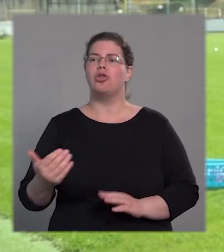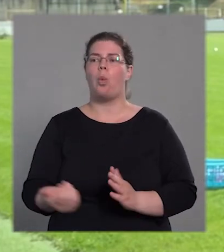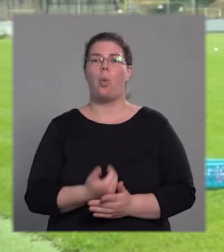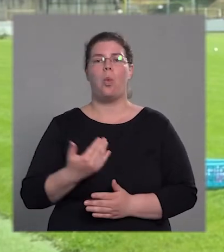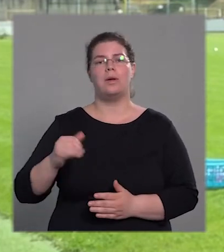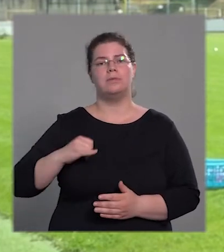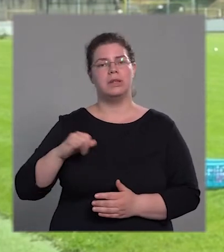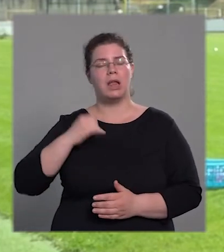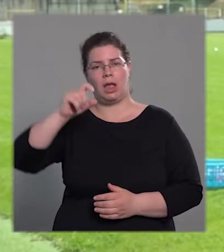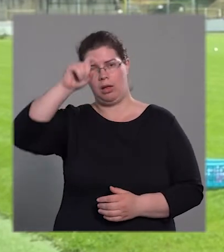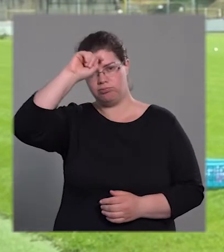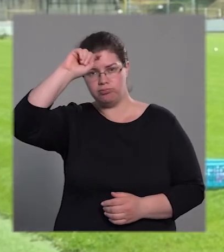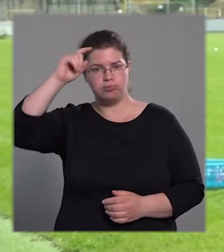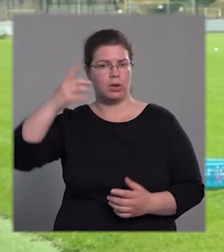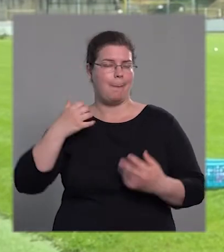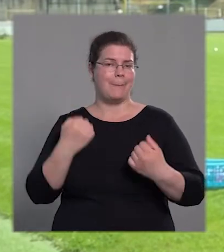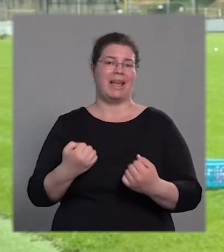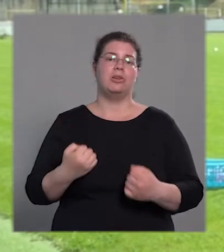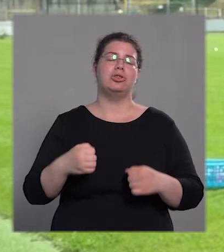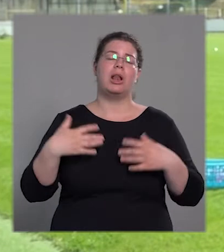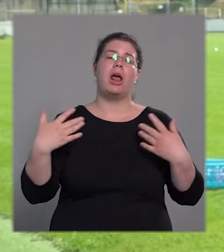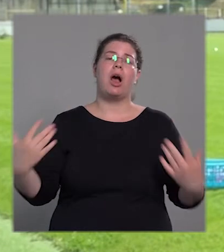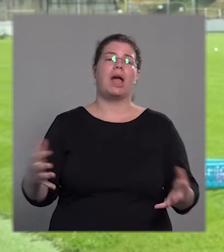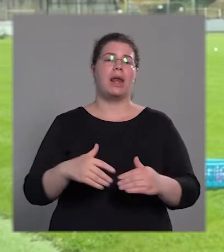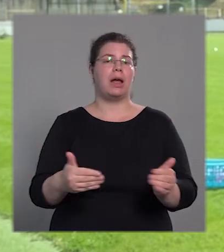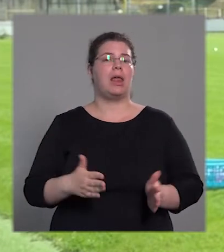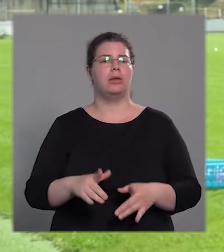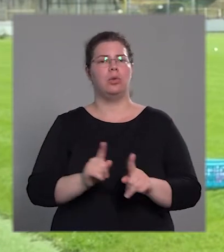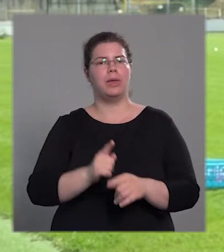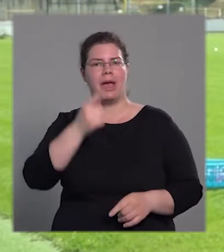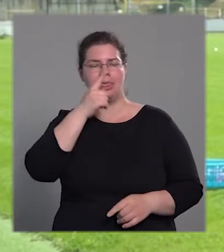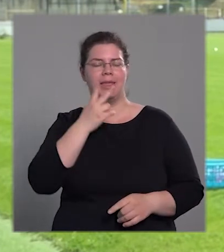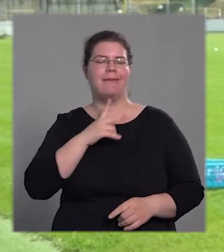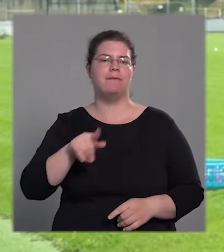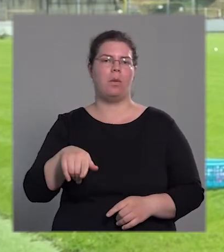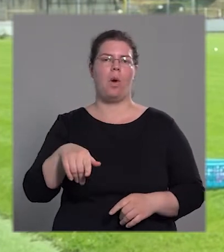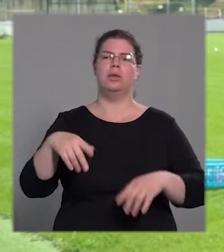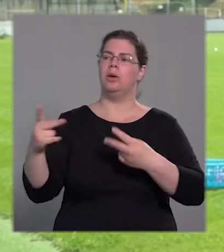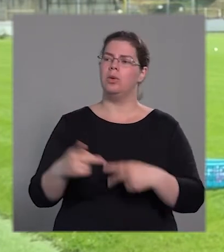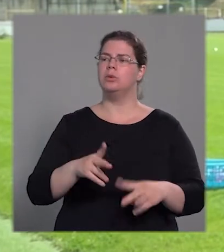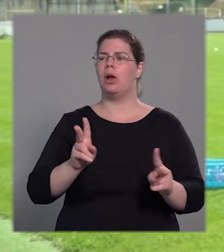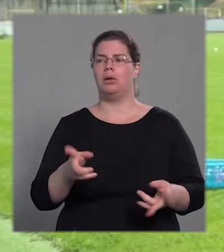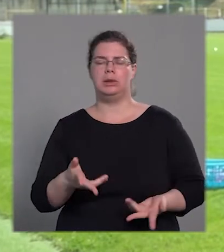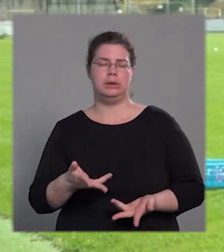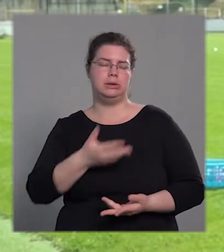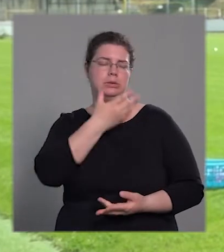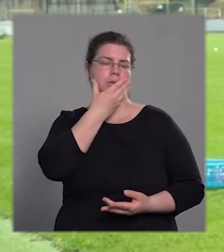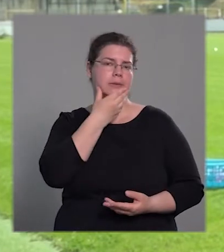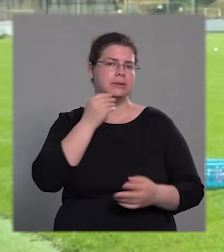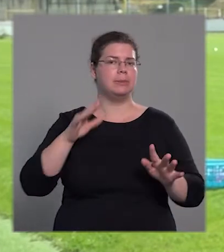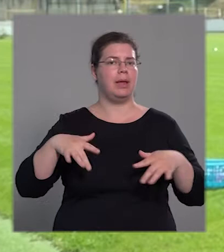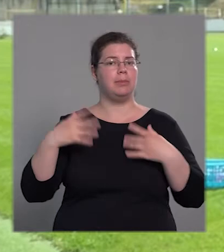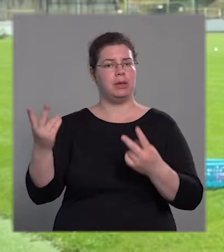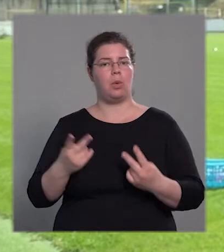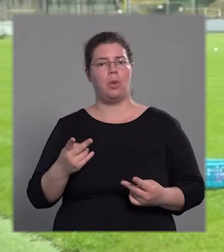srácokkal megerősíteni akár a keretet, hogy olyan nívót hozzunk, aki sok szép élményt hozott nekünk